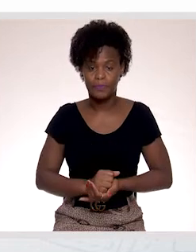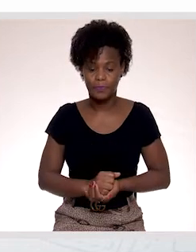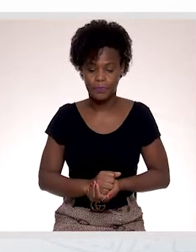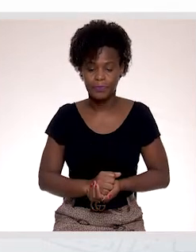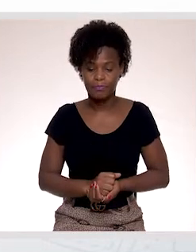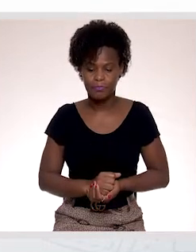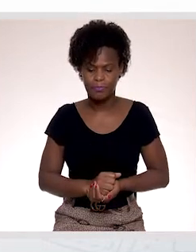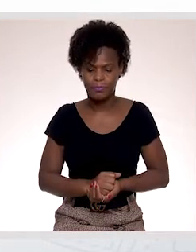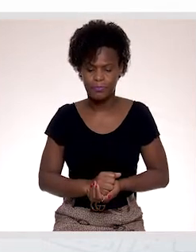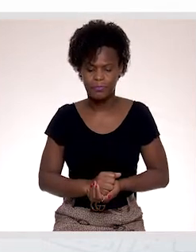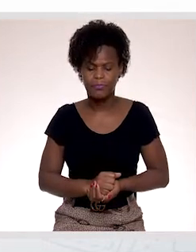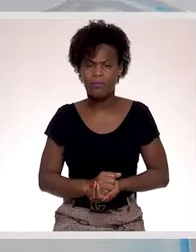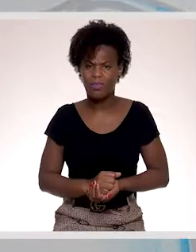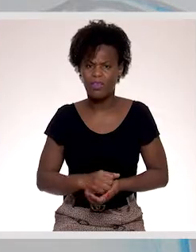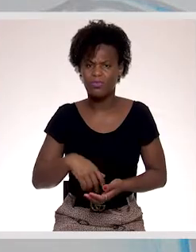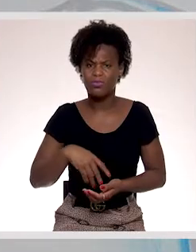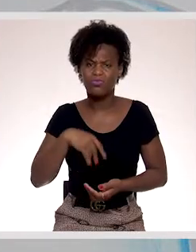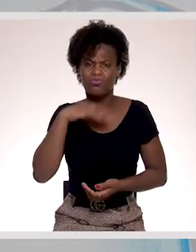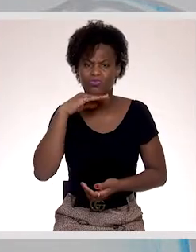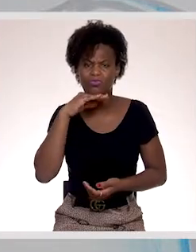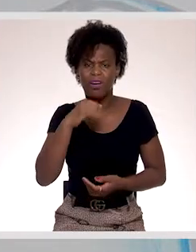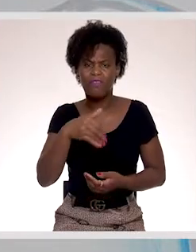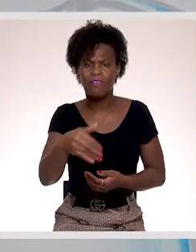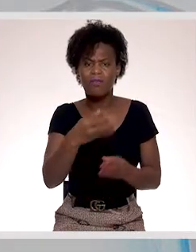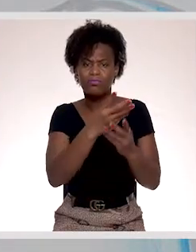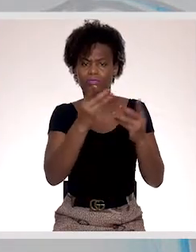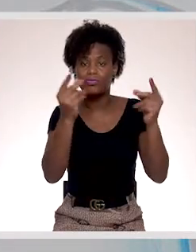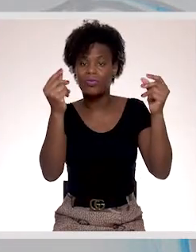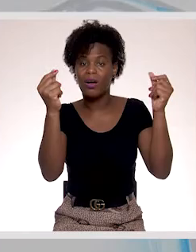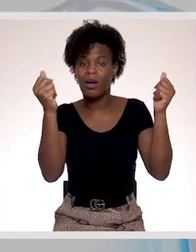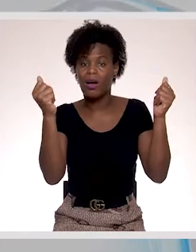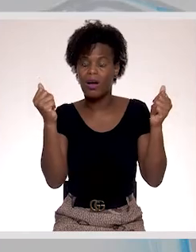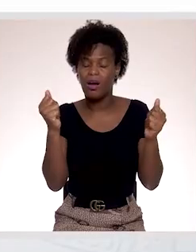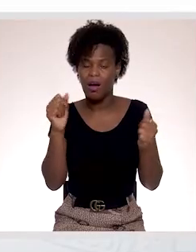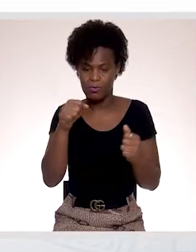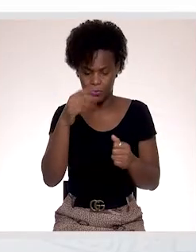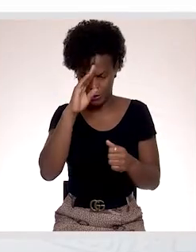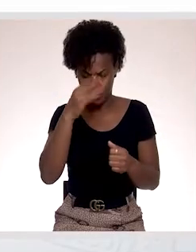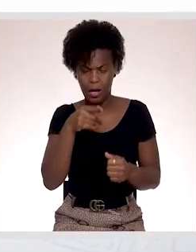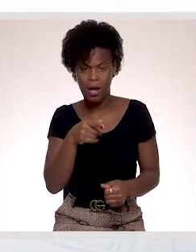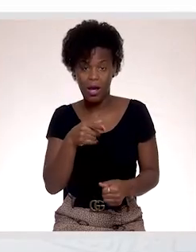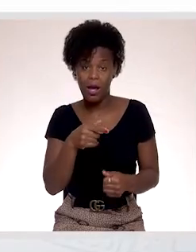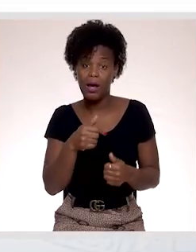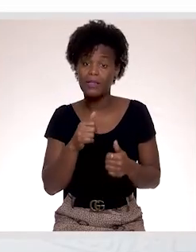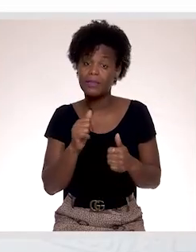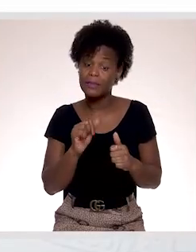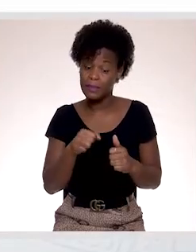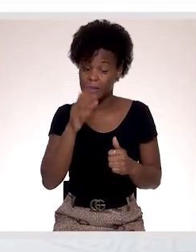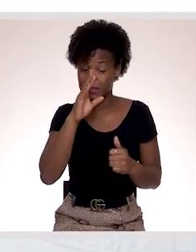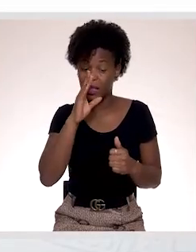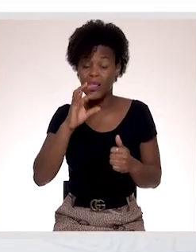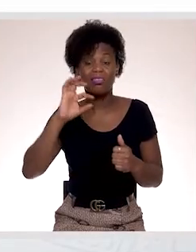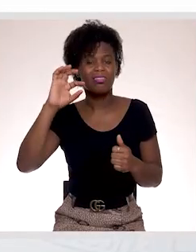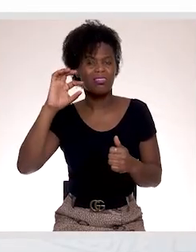La pollution va disparaître. Tu le sais? Très bien. Donc, si la planète se